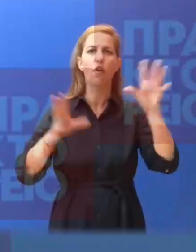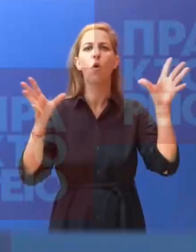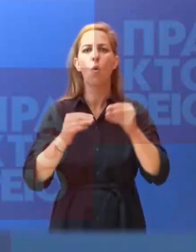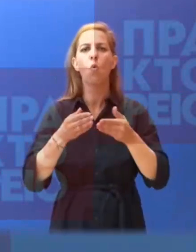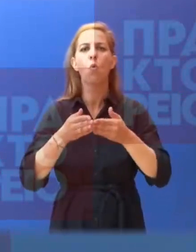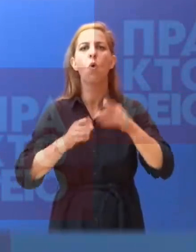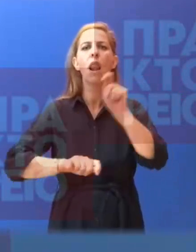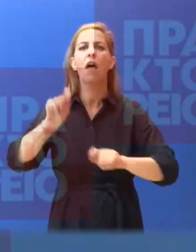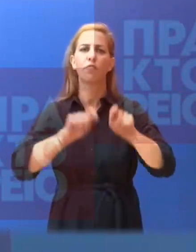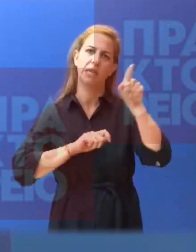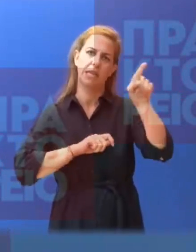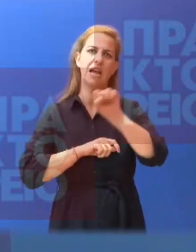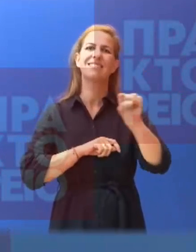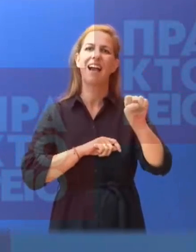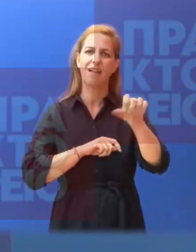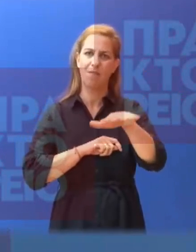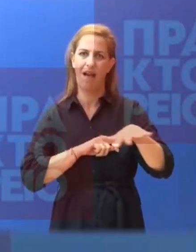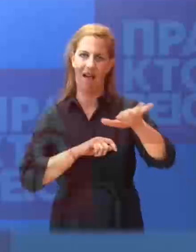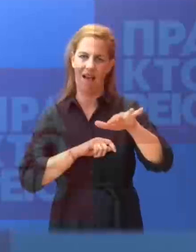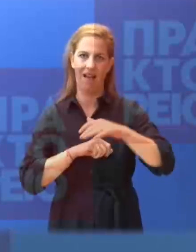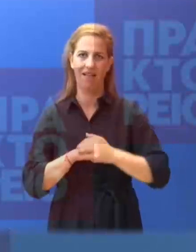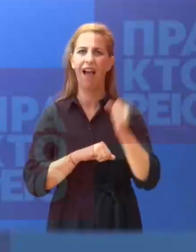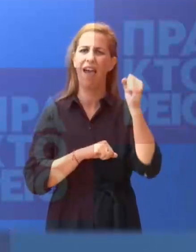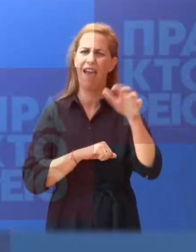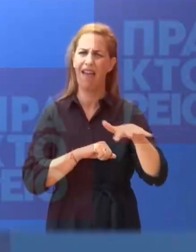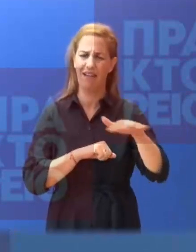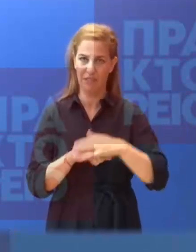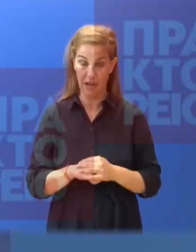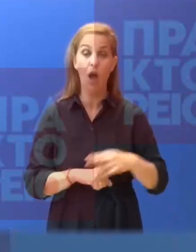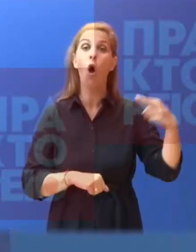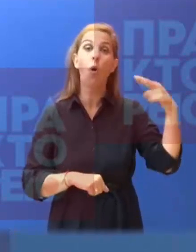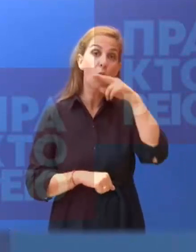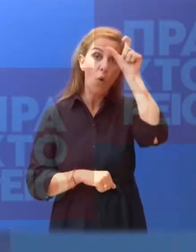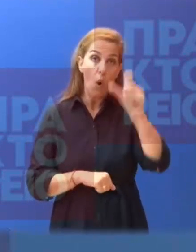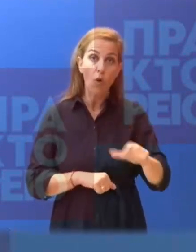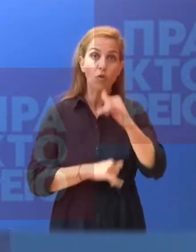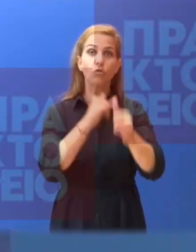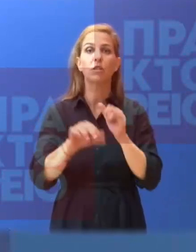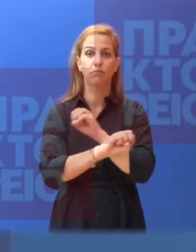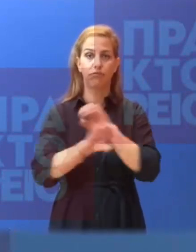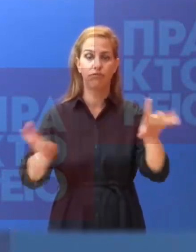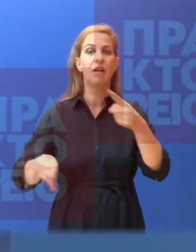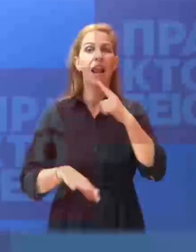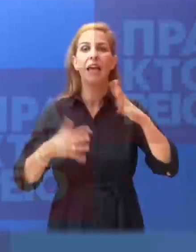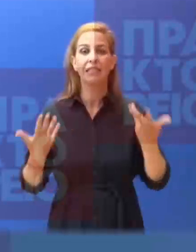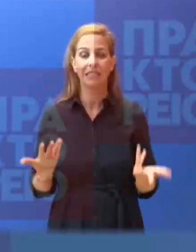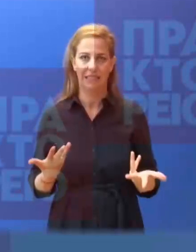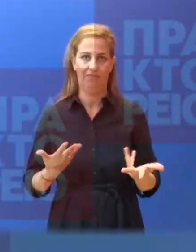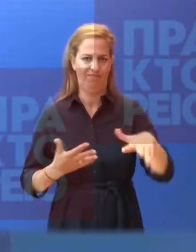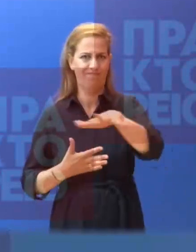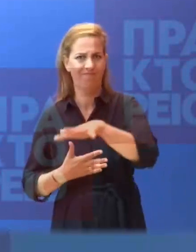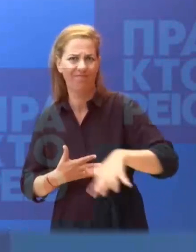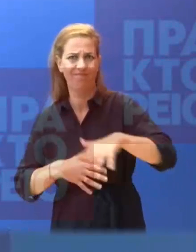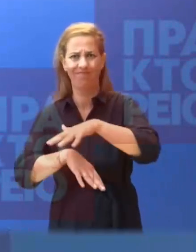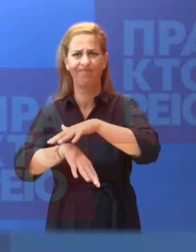Σκαραμαγκά. Όπως επισημαίνει ο Πρωθυπουργός σε σχετική ανάρτησή του, τα ναυπηγεία Σκαραμαγκά γυρίζουν μια δεκαετή σελίδα